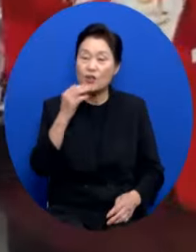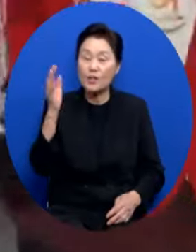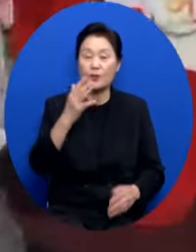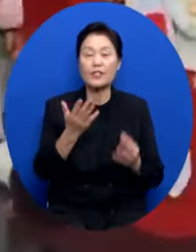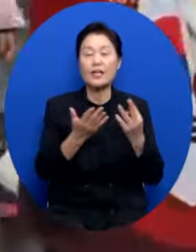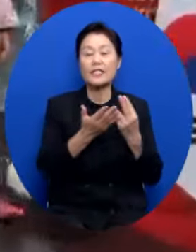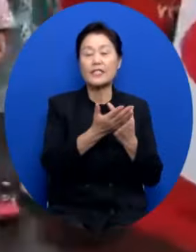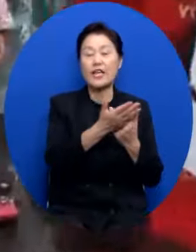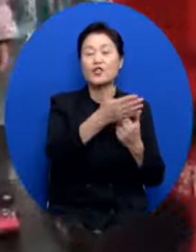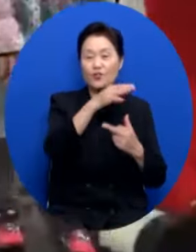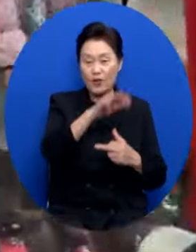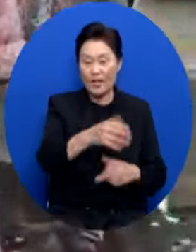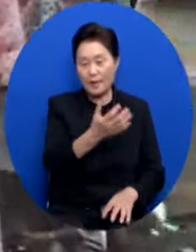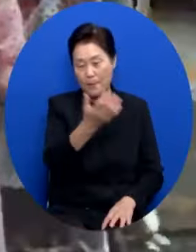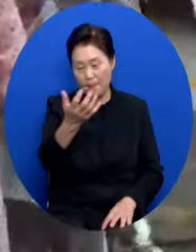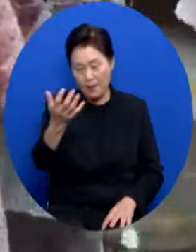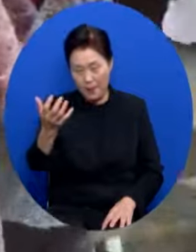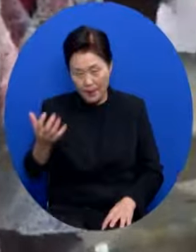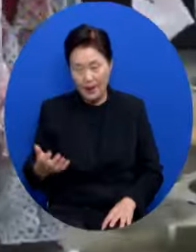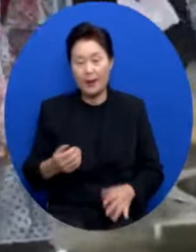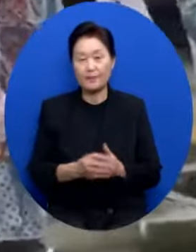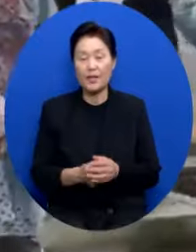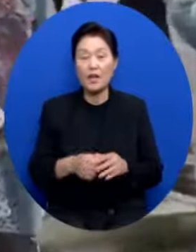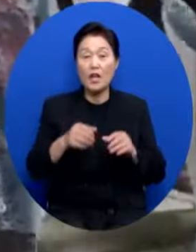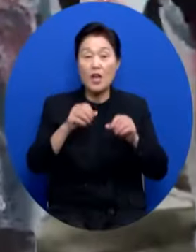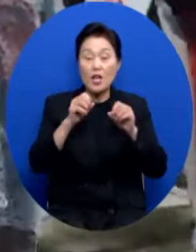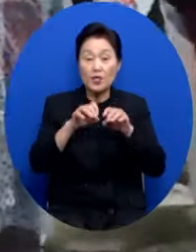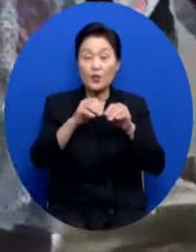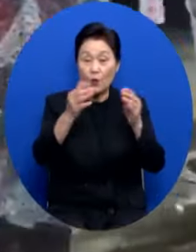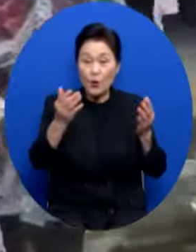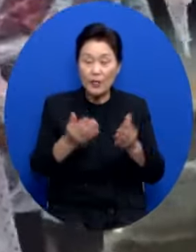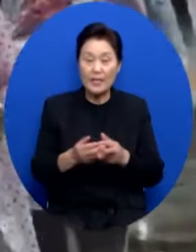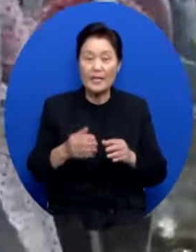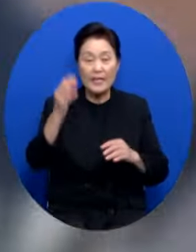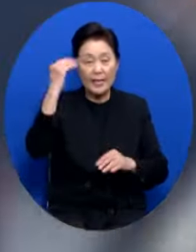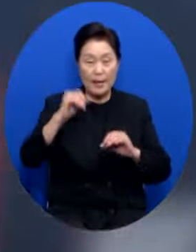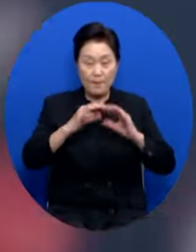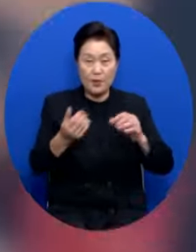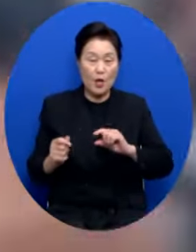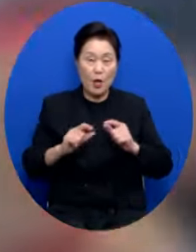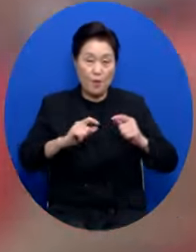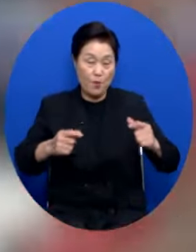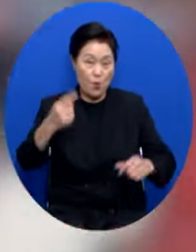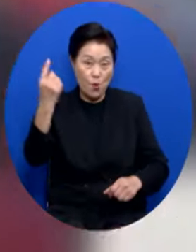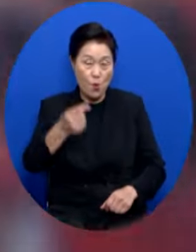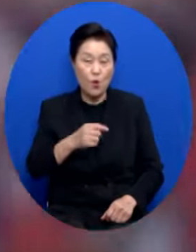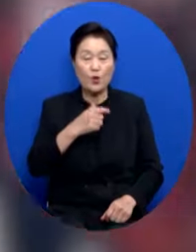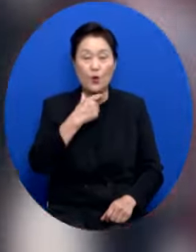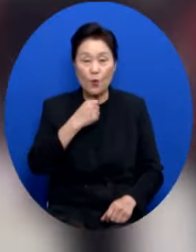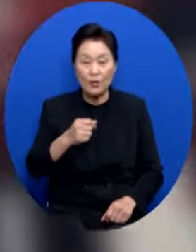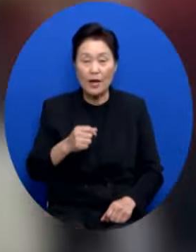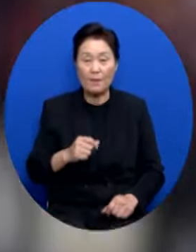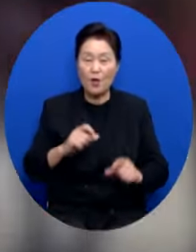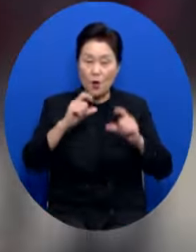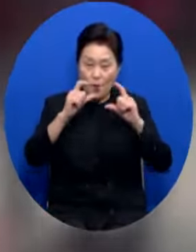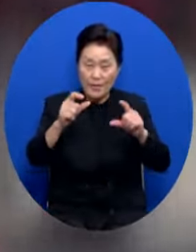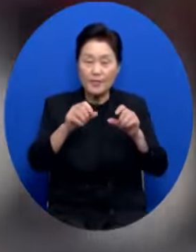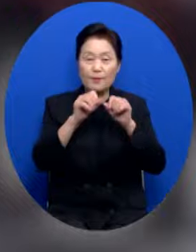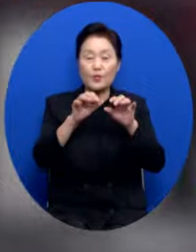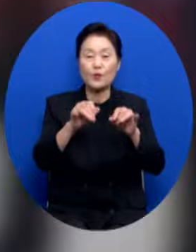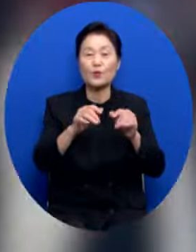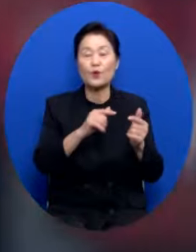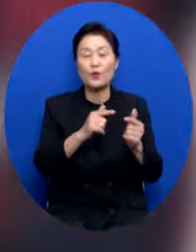대한민국 10도를 순회하게 됩니다. 전도단은 대한민국의 부흥이 일어나길 소망하며 합심 선포 기도와 외침 전도 등을